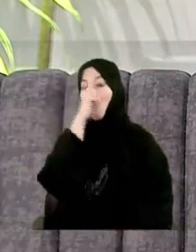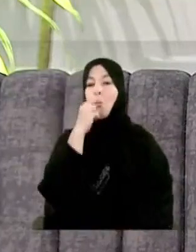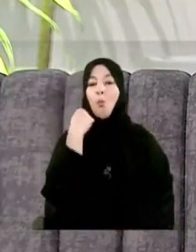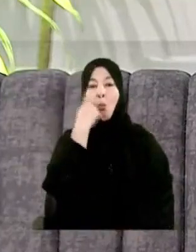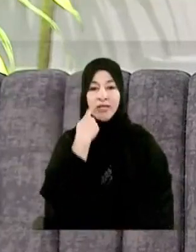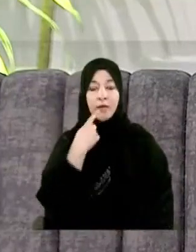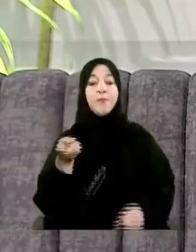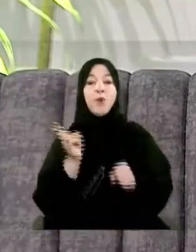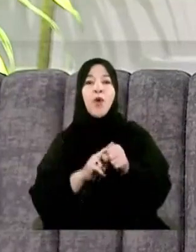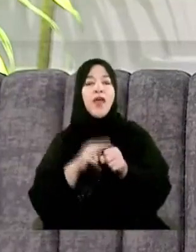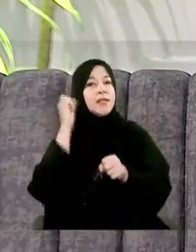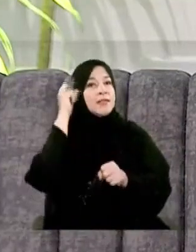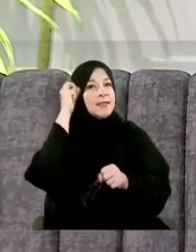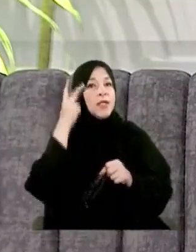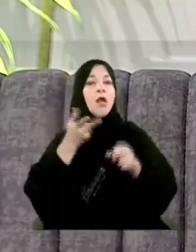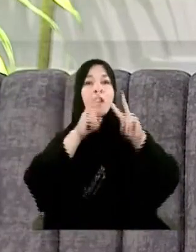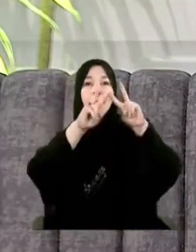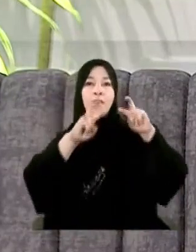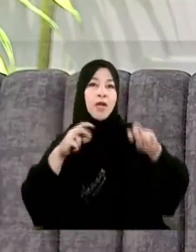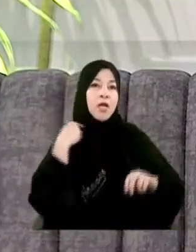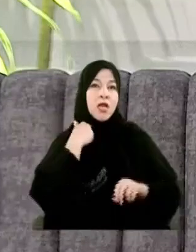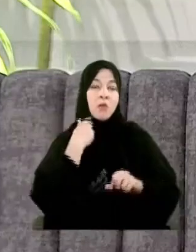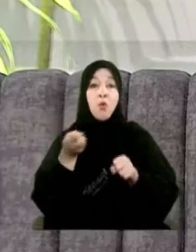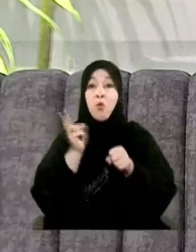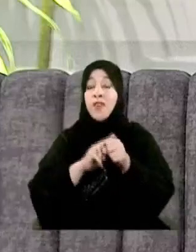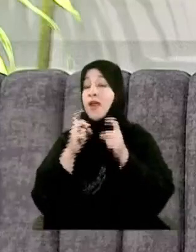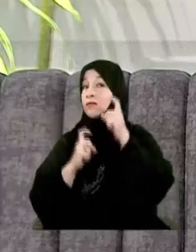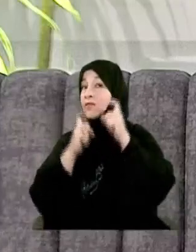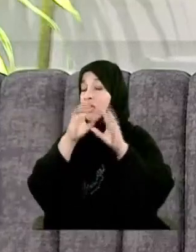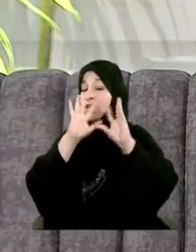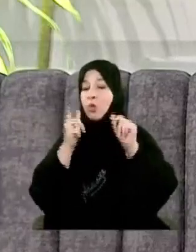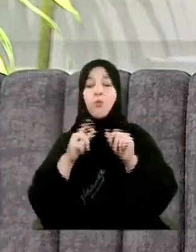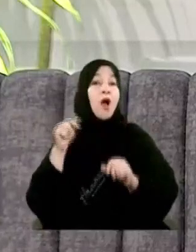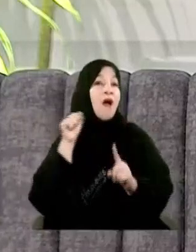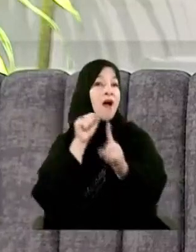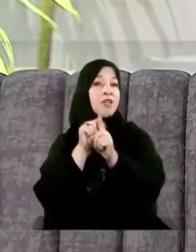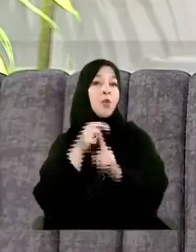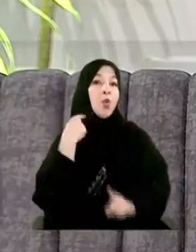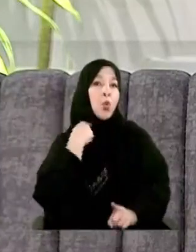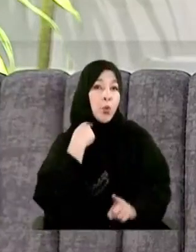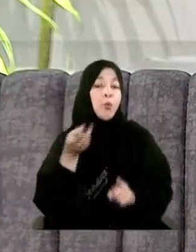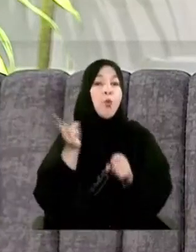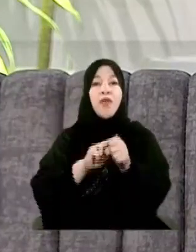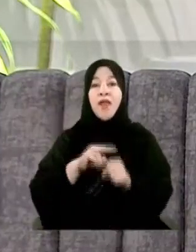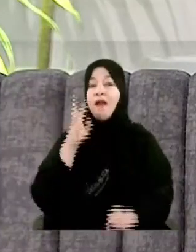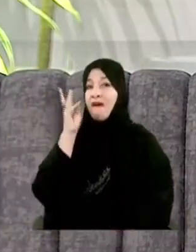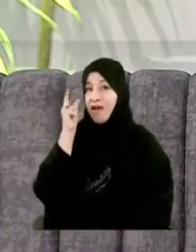فيما يتعلق بالابتكار والبحث العلمي، فيما يتعلق بمسابقات الأولمبيات العلمية في مجالات العلوم والرياضيات